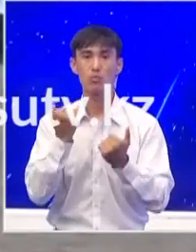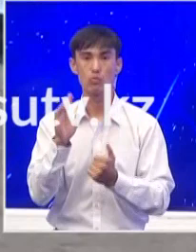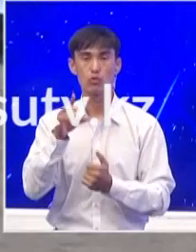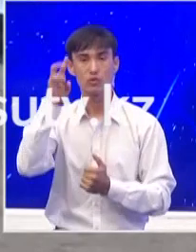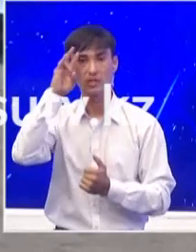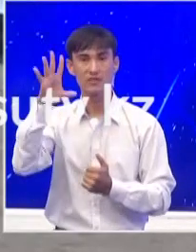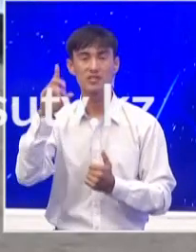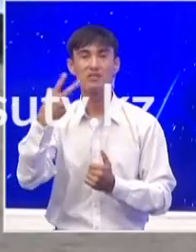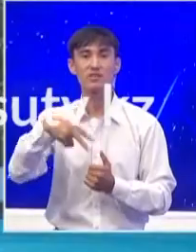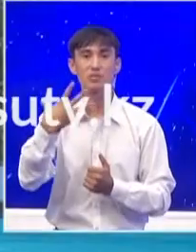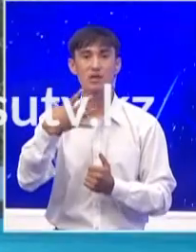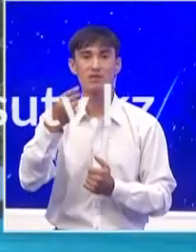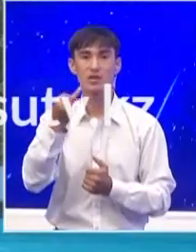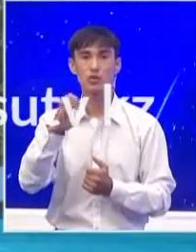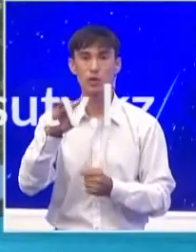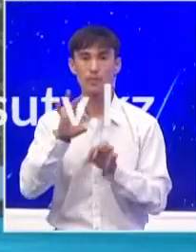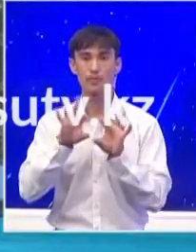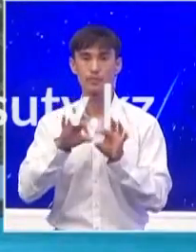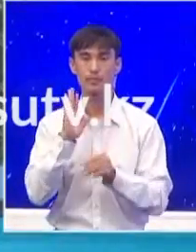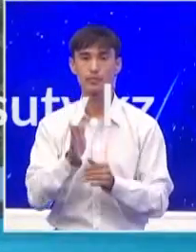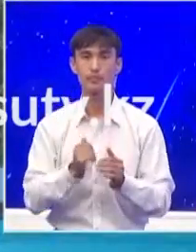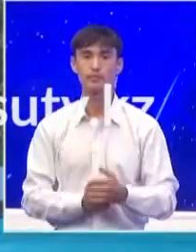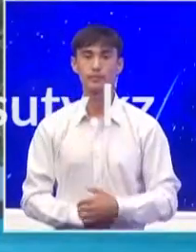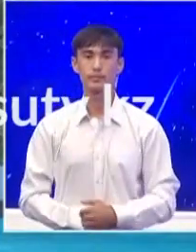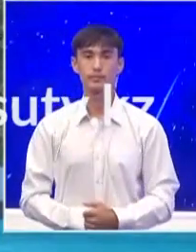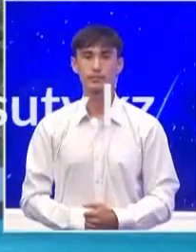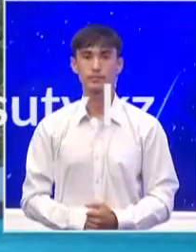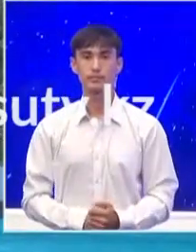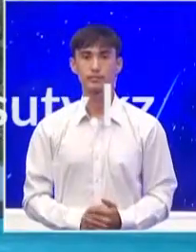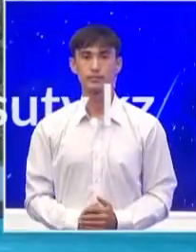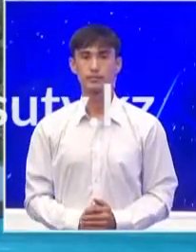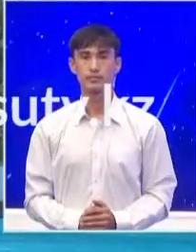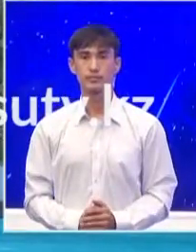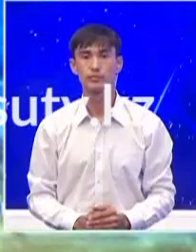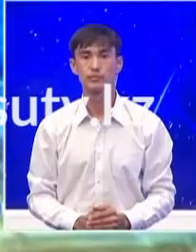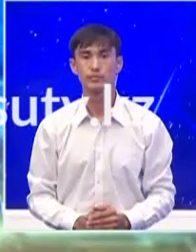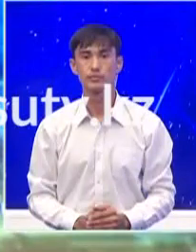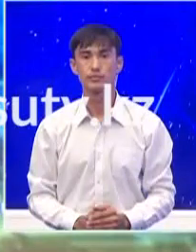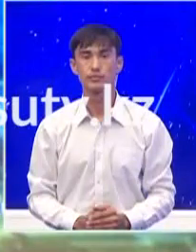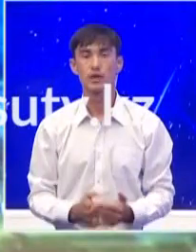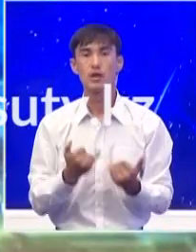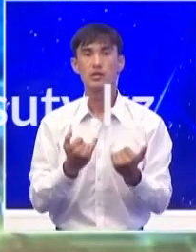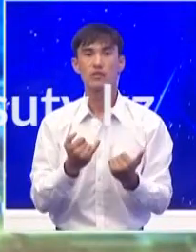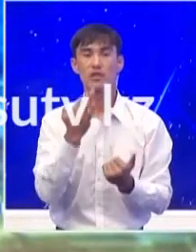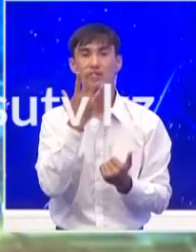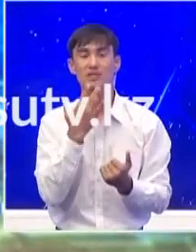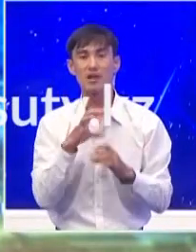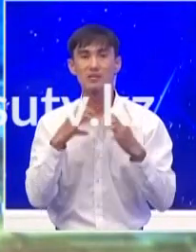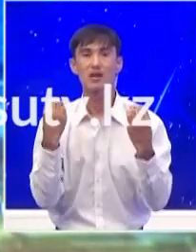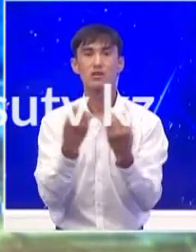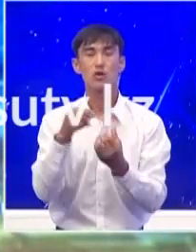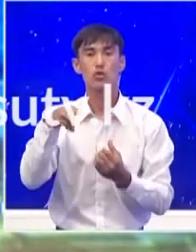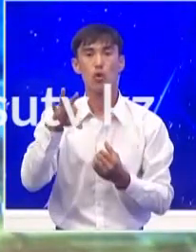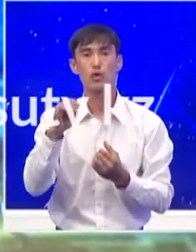25 июля лилия что глина обл и куттыбаев телеканал жетысу сегодня национальный стадион в